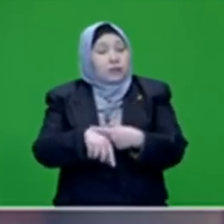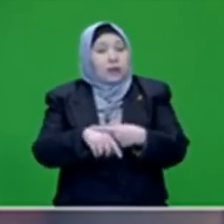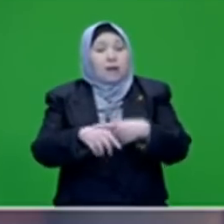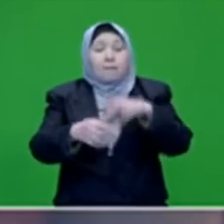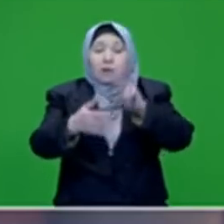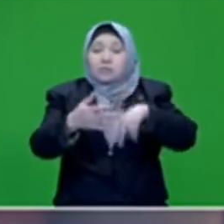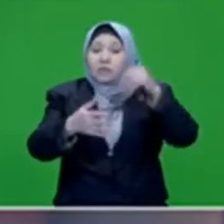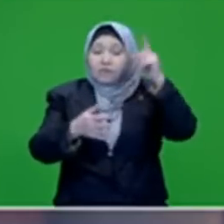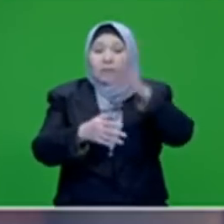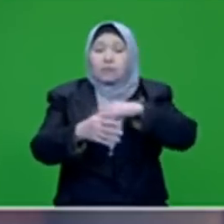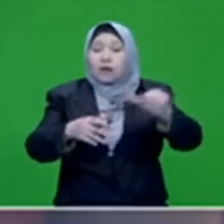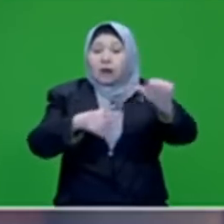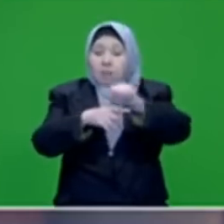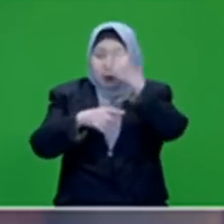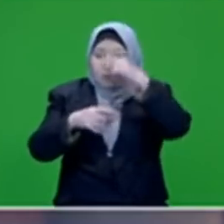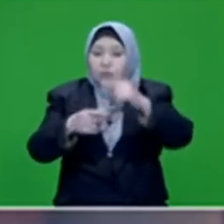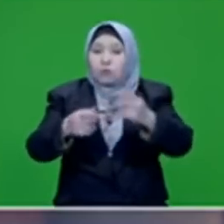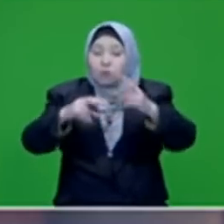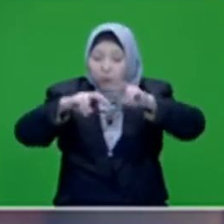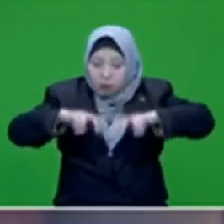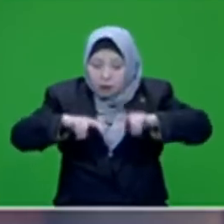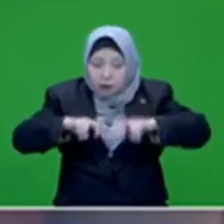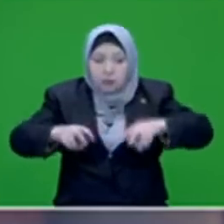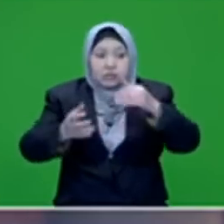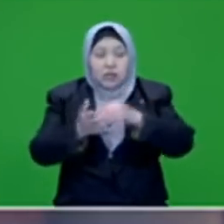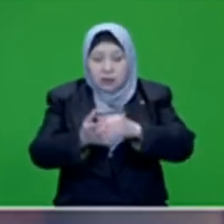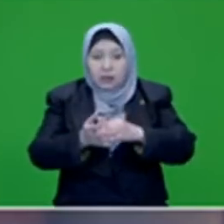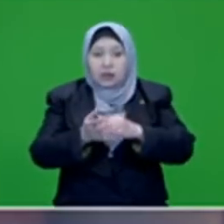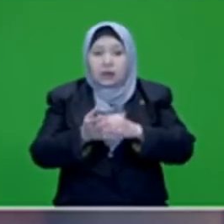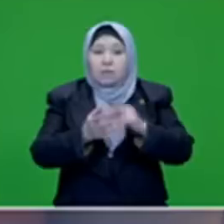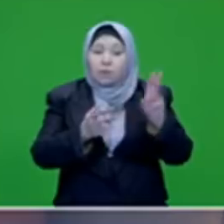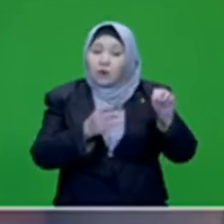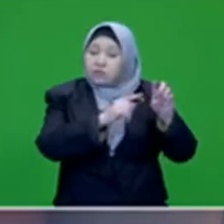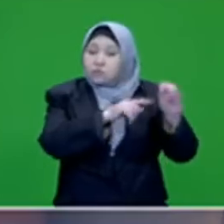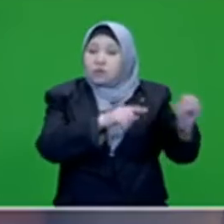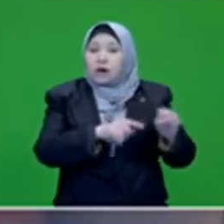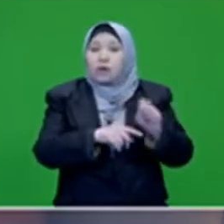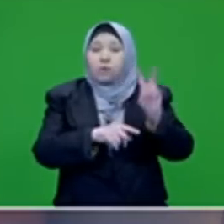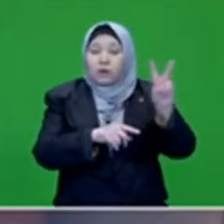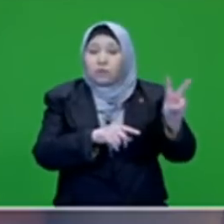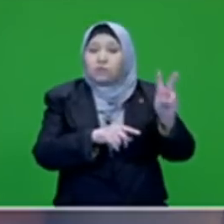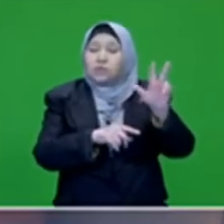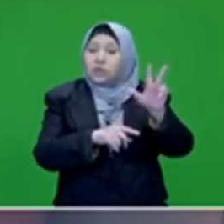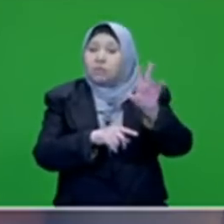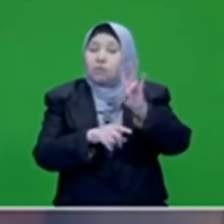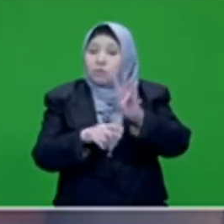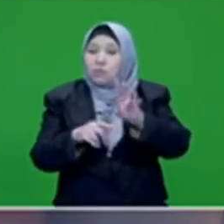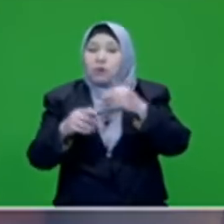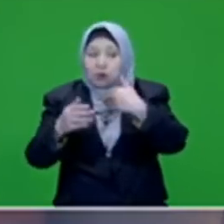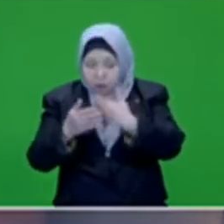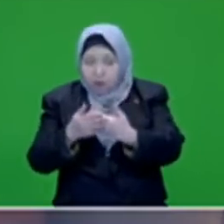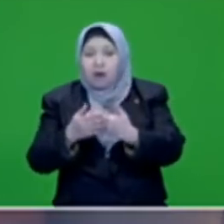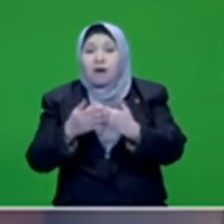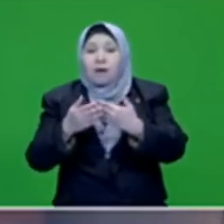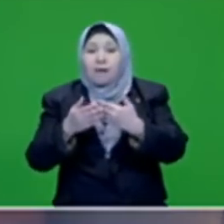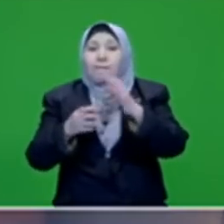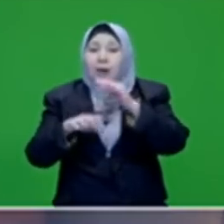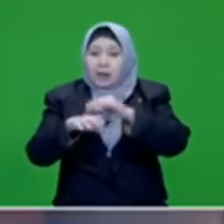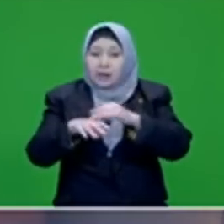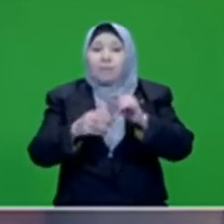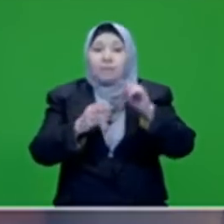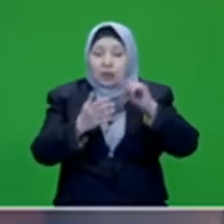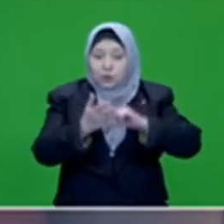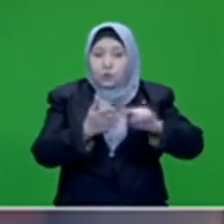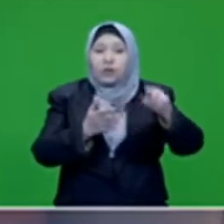kita ingin mengulang kaji halaman 237 hingga 242 yang kita lewati yang kita baca pada minggu